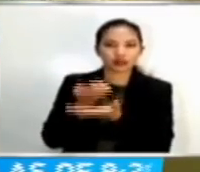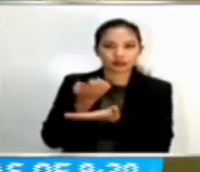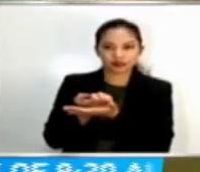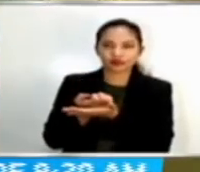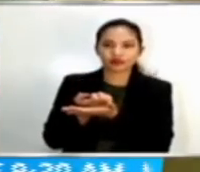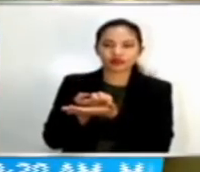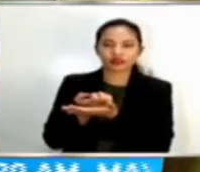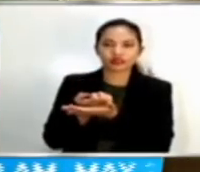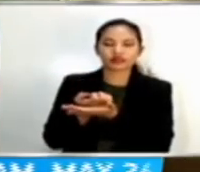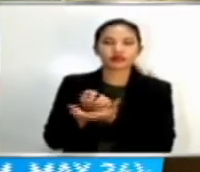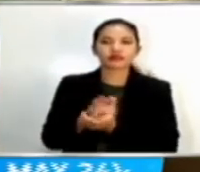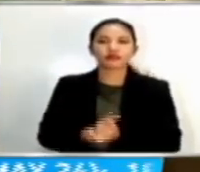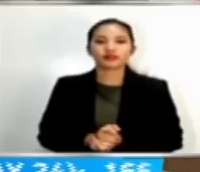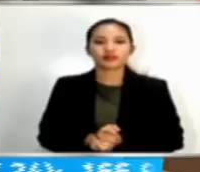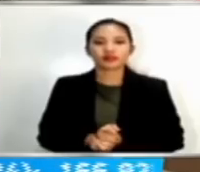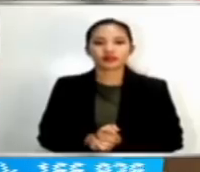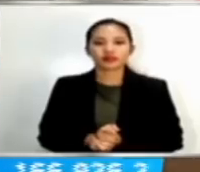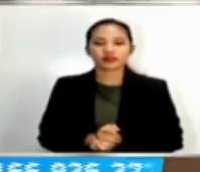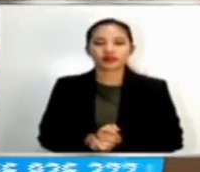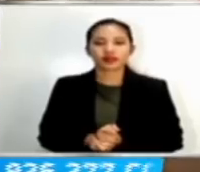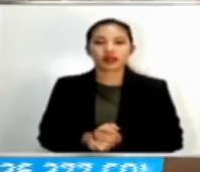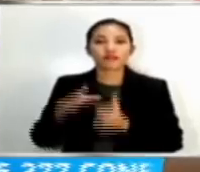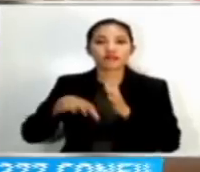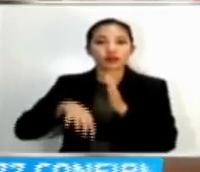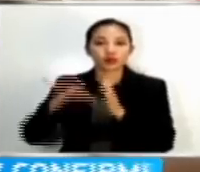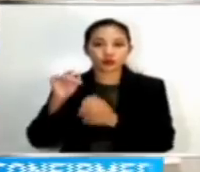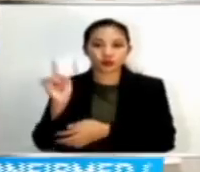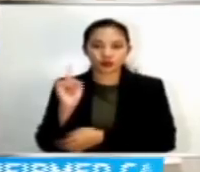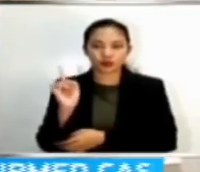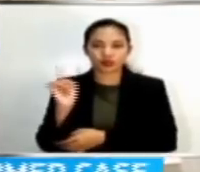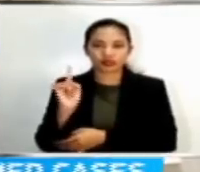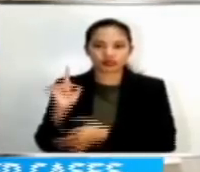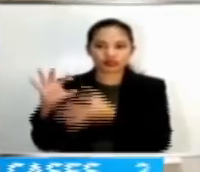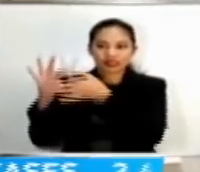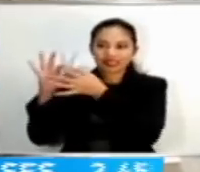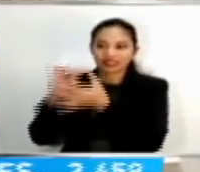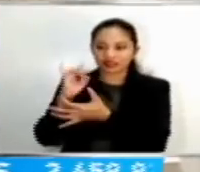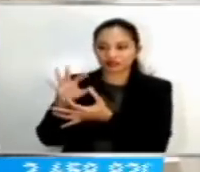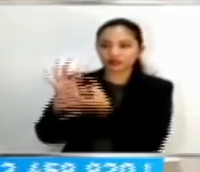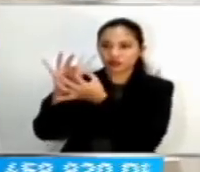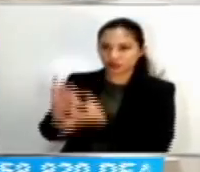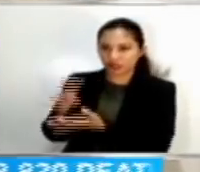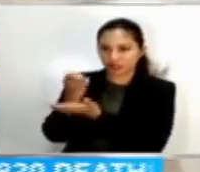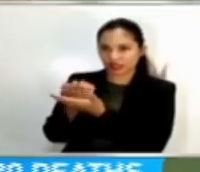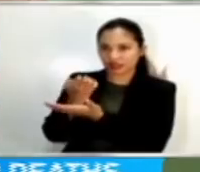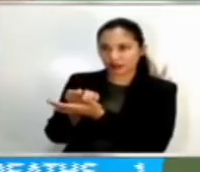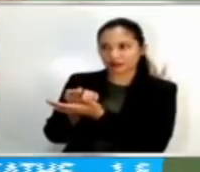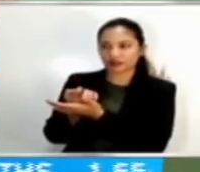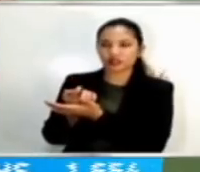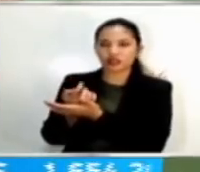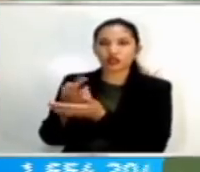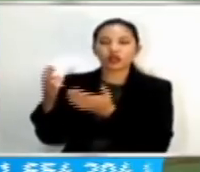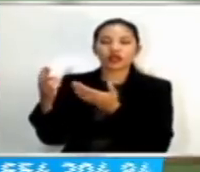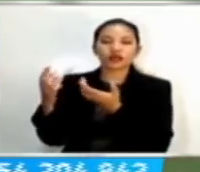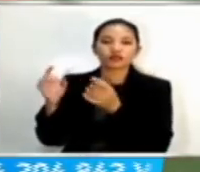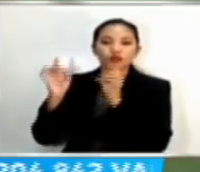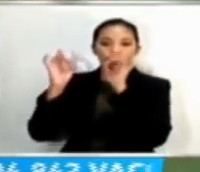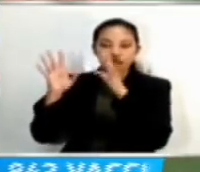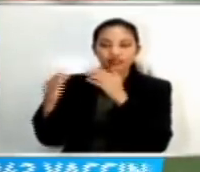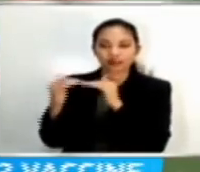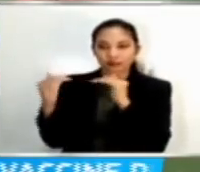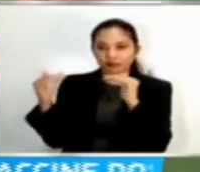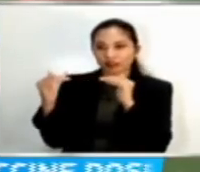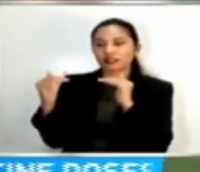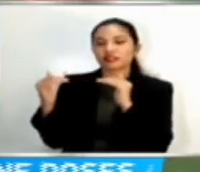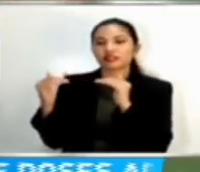natin dito sa based economic and risk level, actually similar nga eh, surprising nga, yung